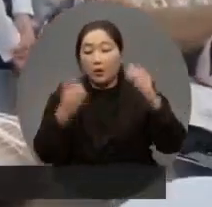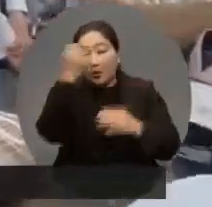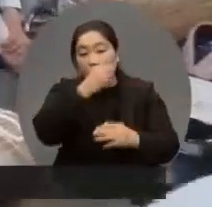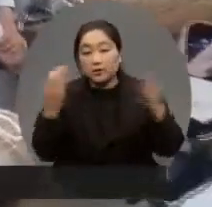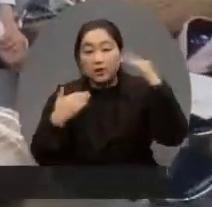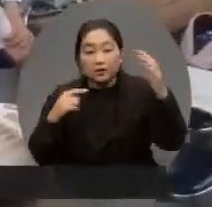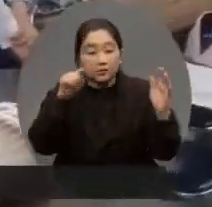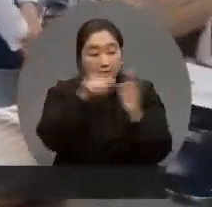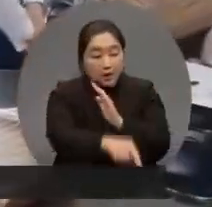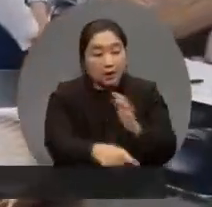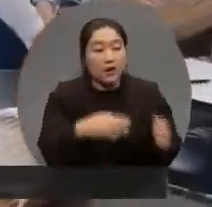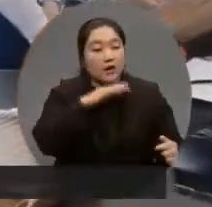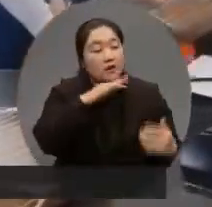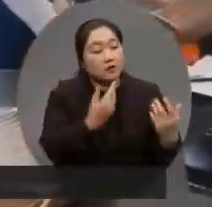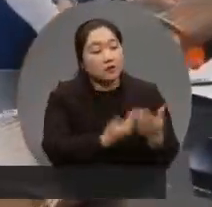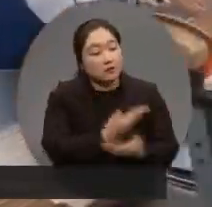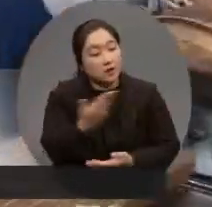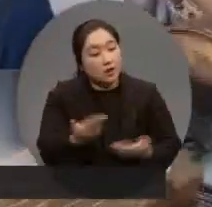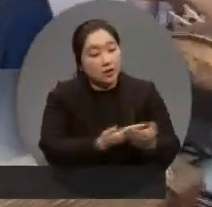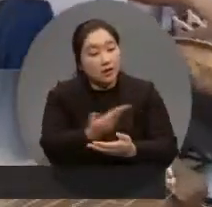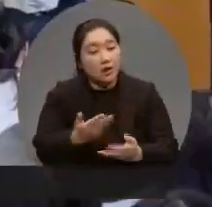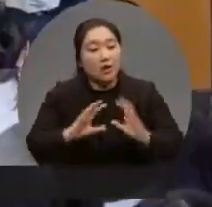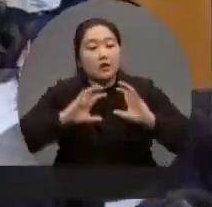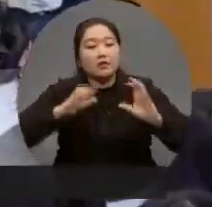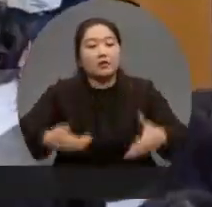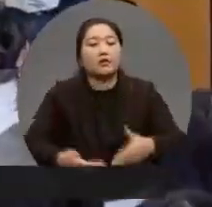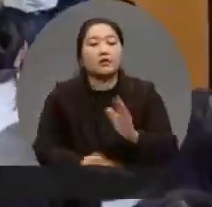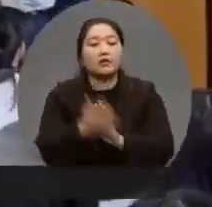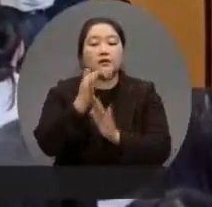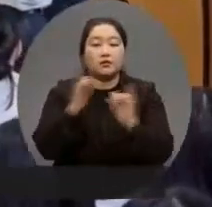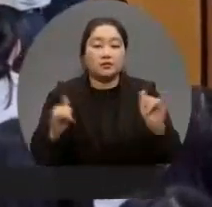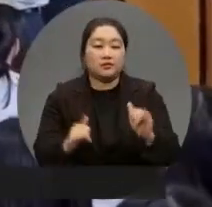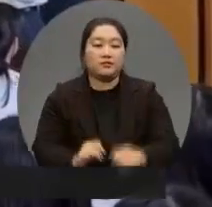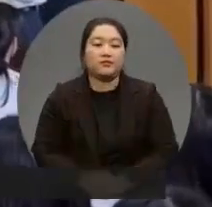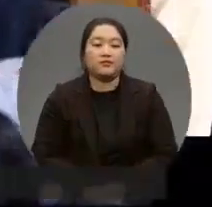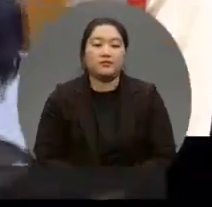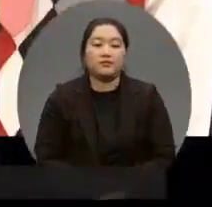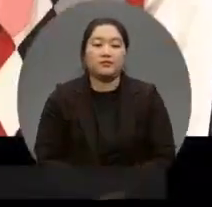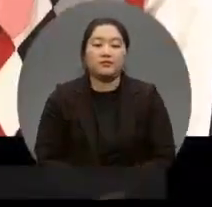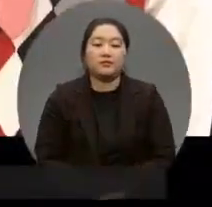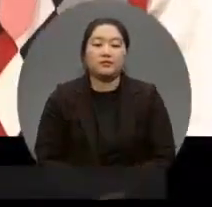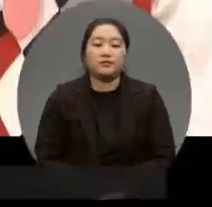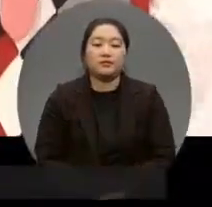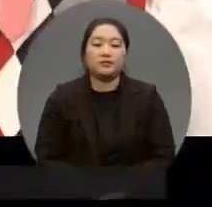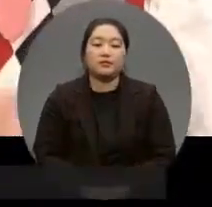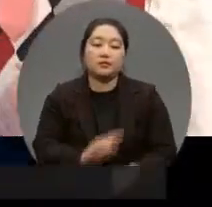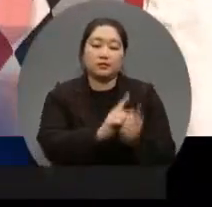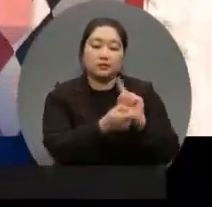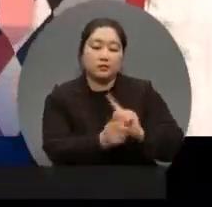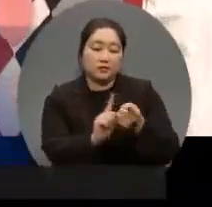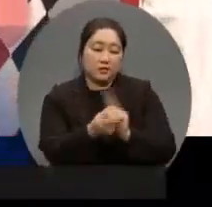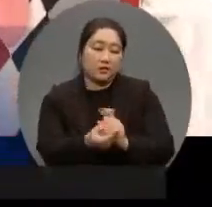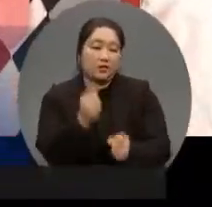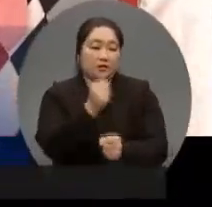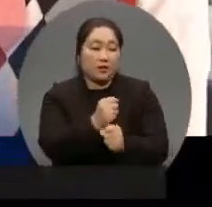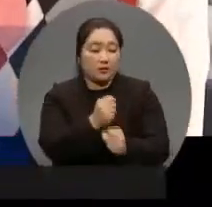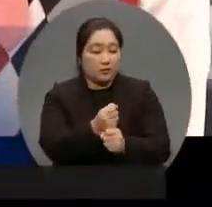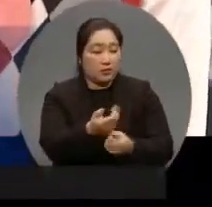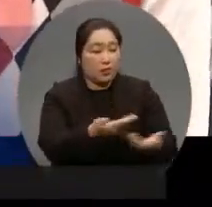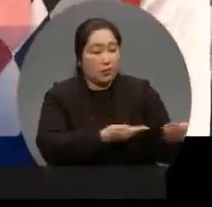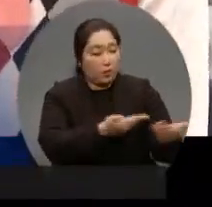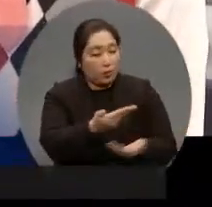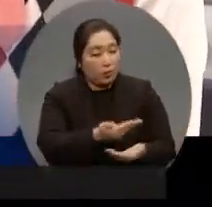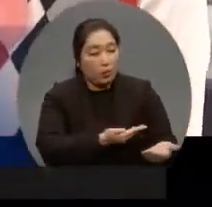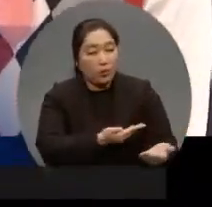사귀고 생각을 나누며 세계 시민으로 첫 발을 내디뎠습니다. 서로 만든 작품이나 그런 것들을